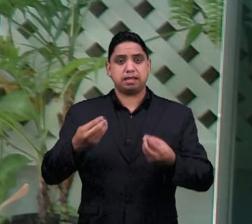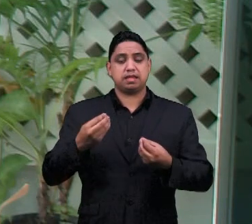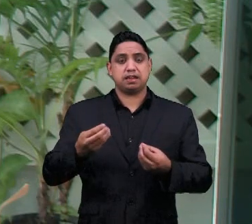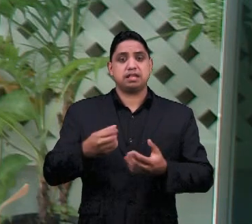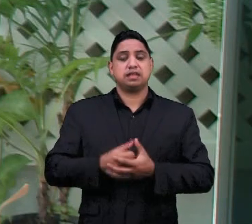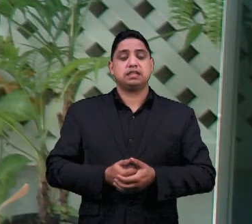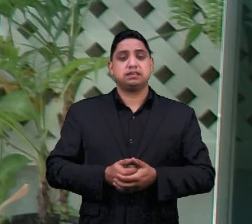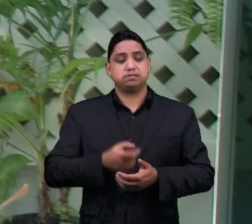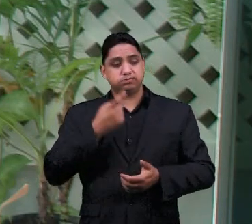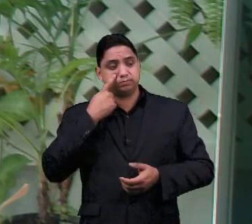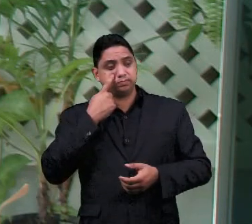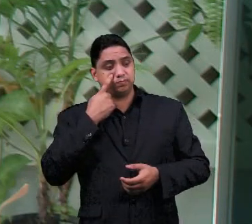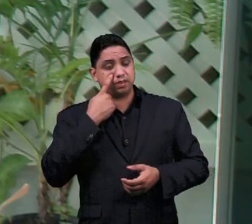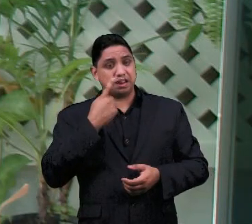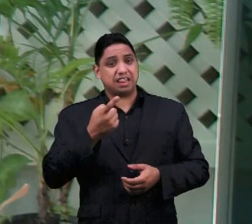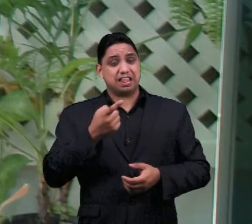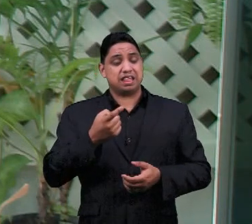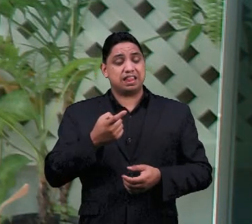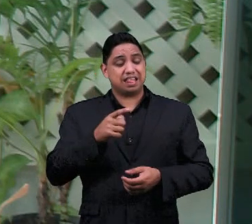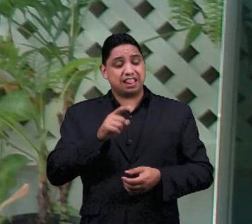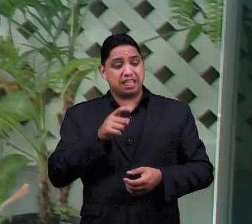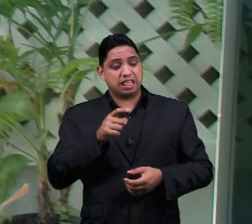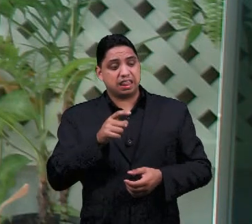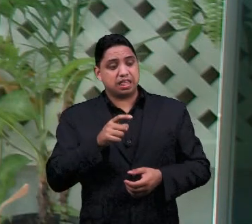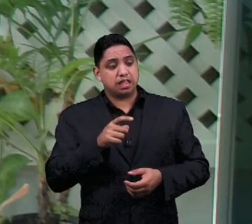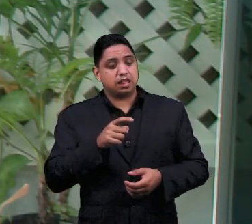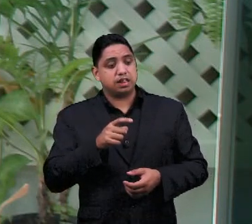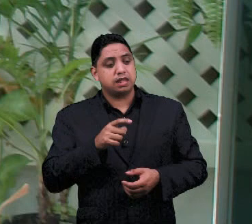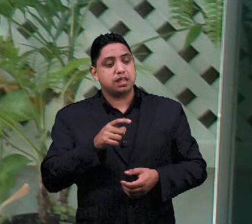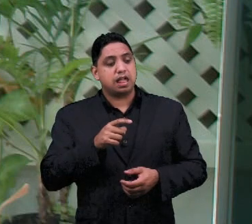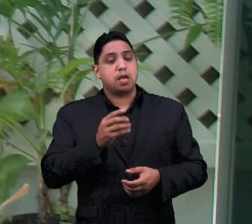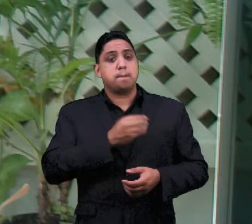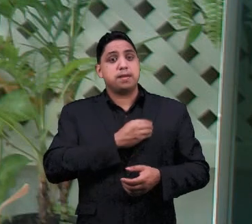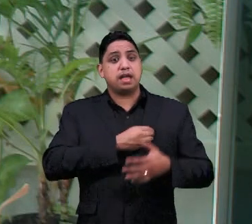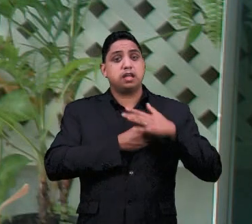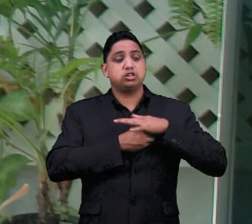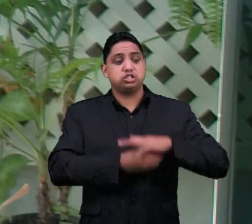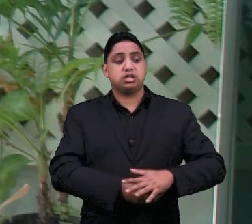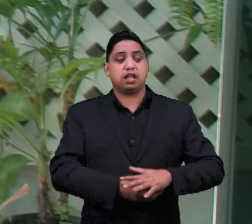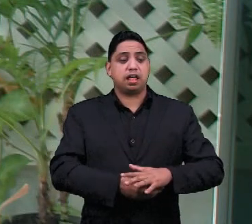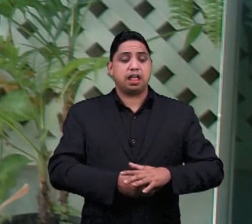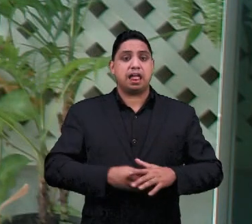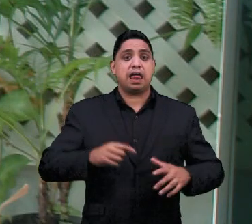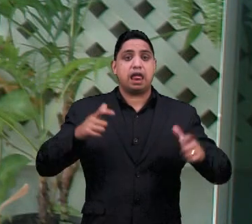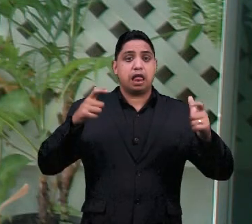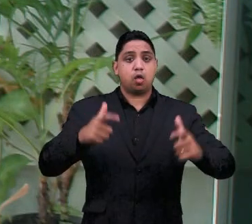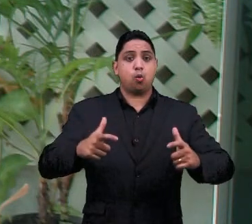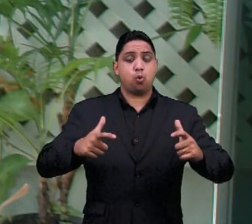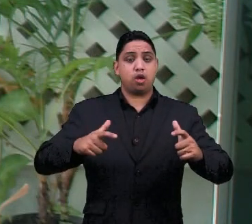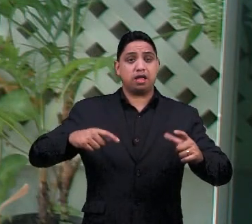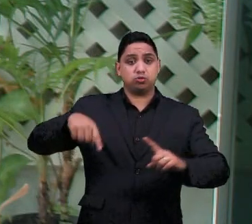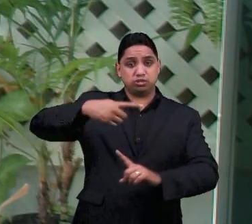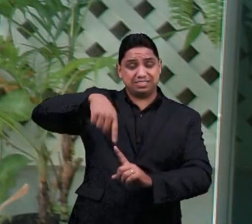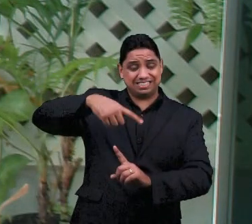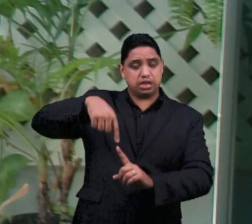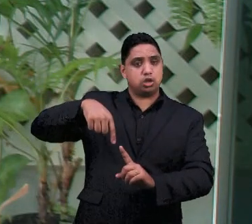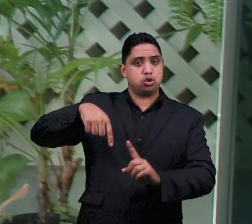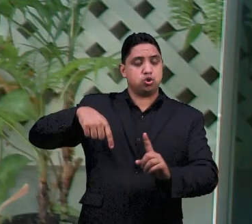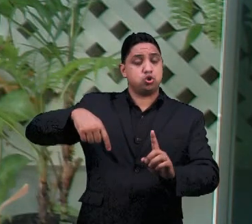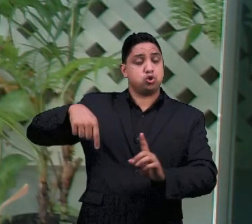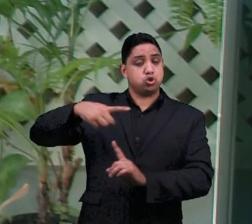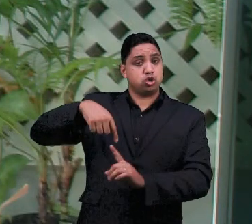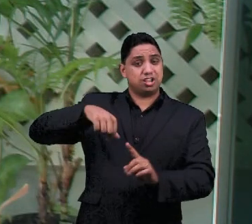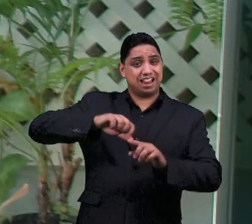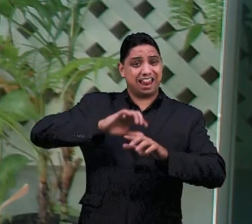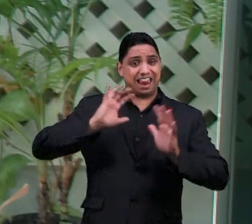dernière semaine, maintenant, c'est pour Israël, pour expier le péché, pour nettoyer le sang